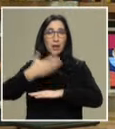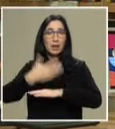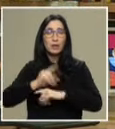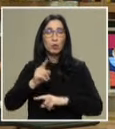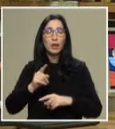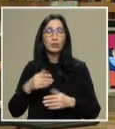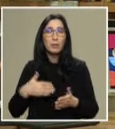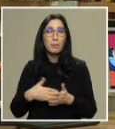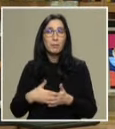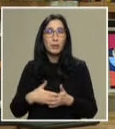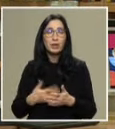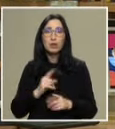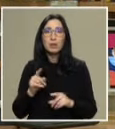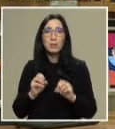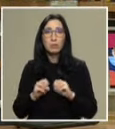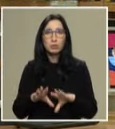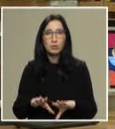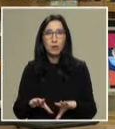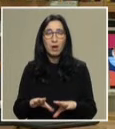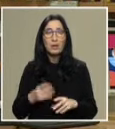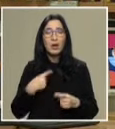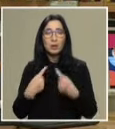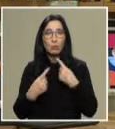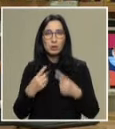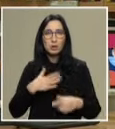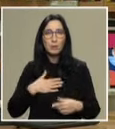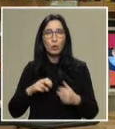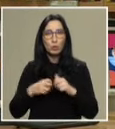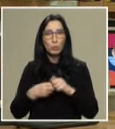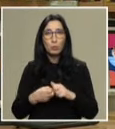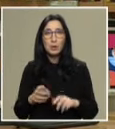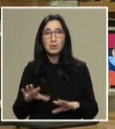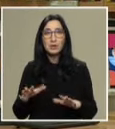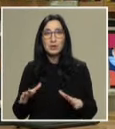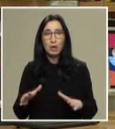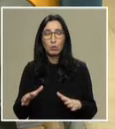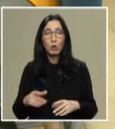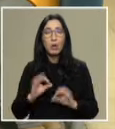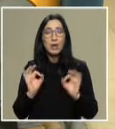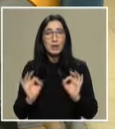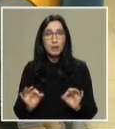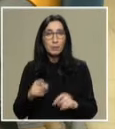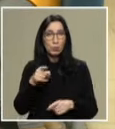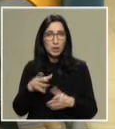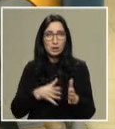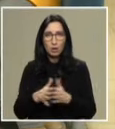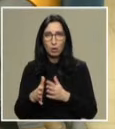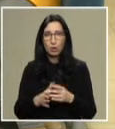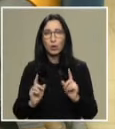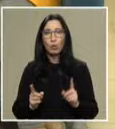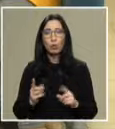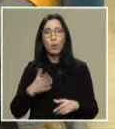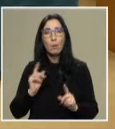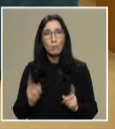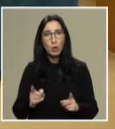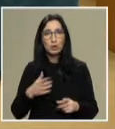ме възпрепятства или да не ми позволява да обсъдя моите проблеми с някого, и смятам, че именно те са хората, които могат